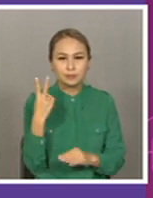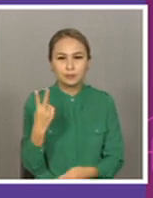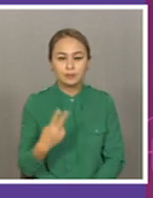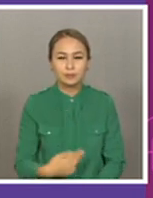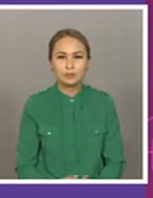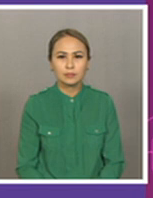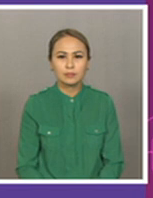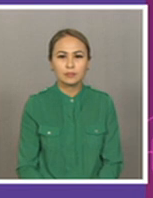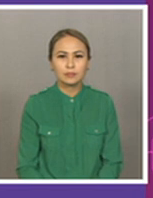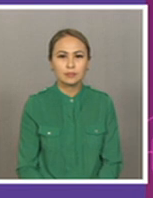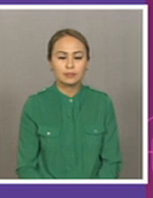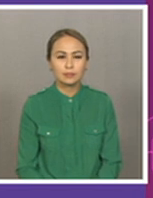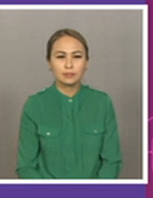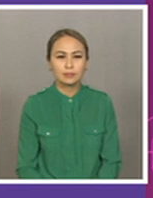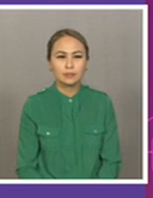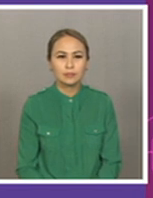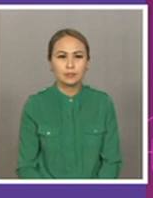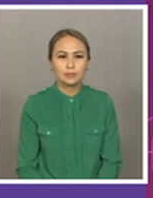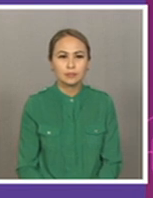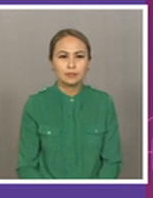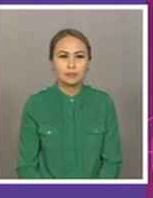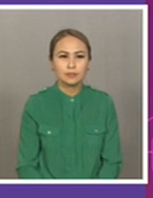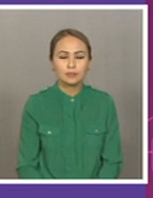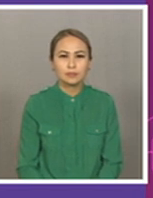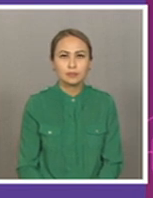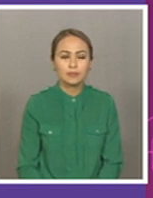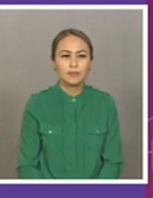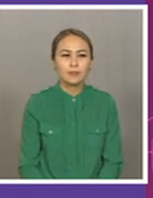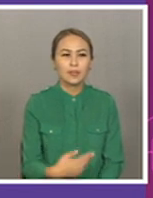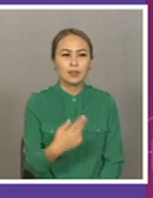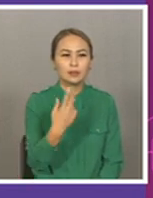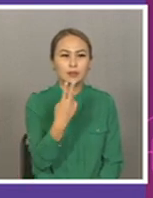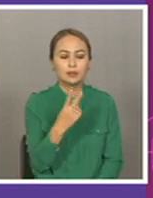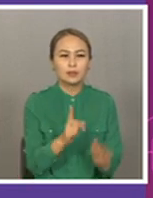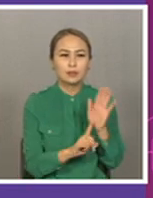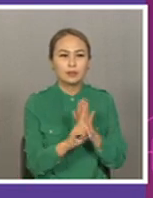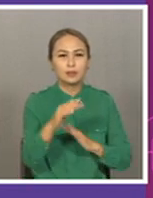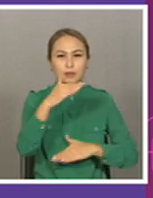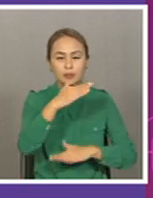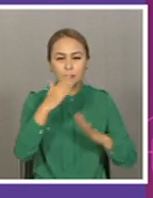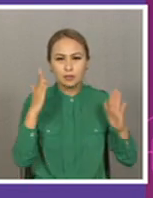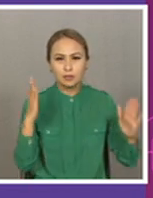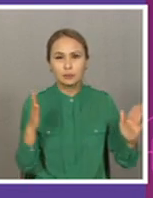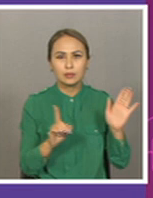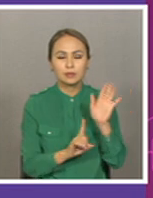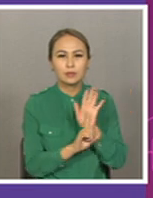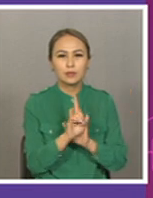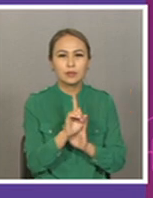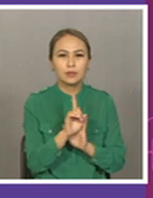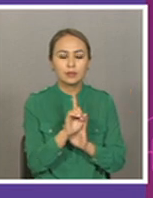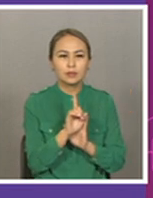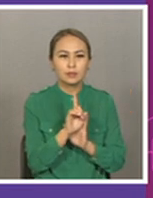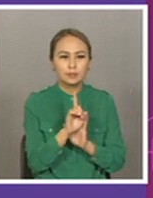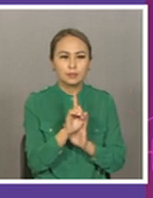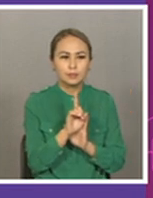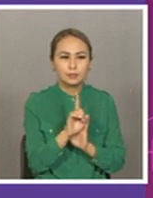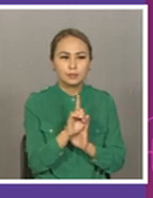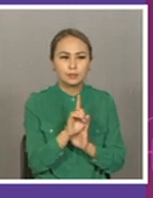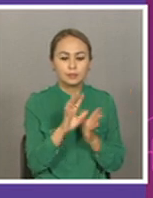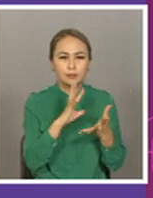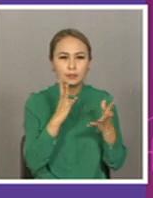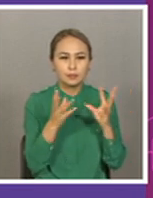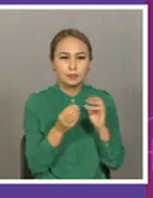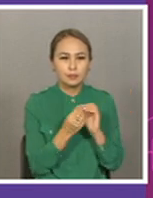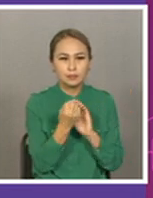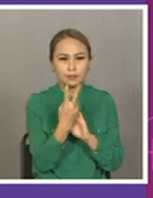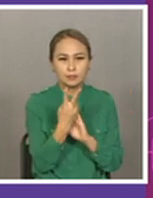сантиметр. Демек, тік төрт бұрыштың периметрі 16 сантиметрге тең, ал ауданы